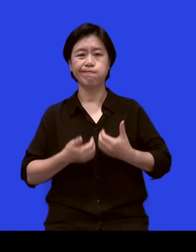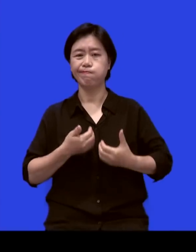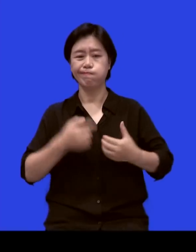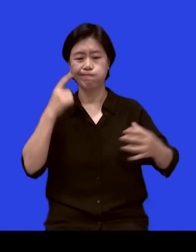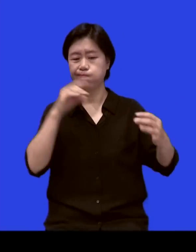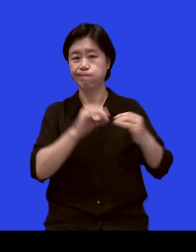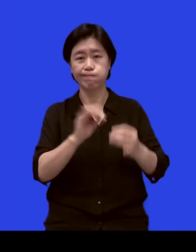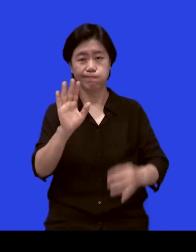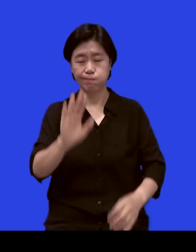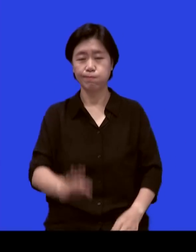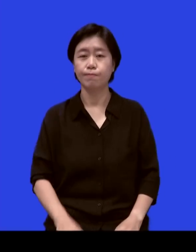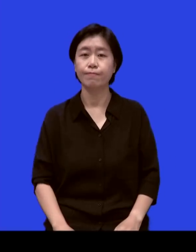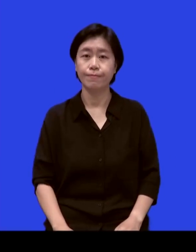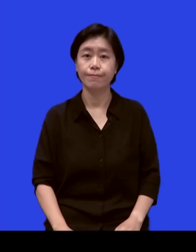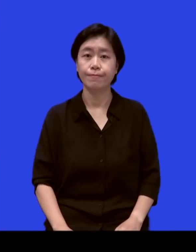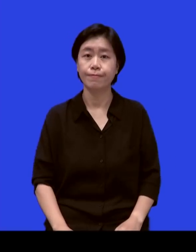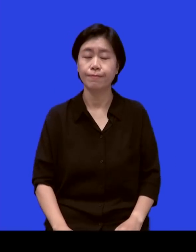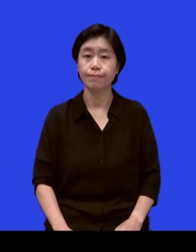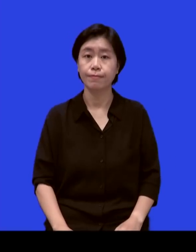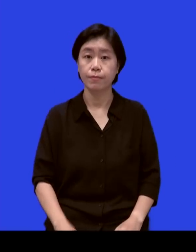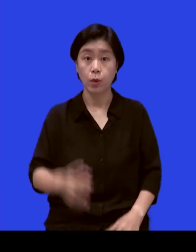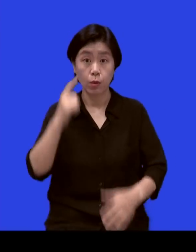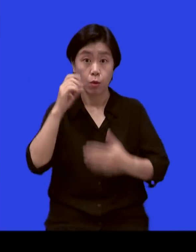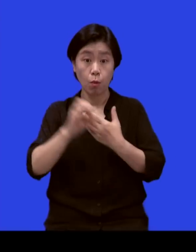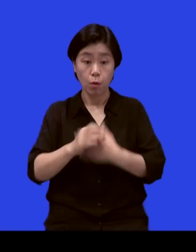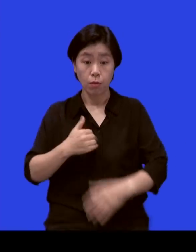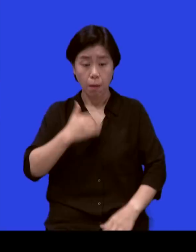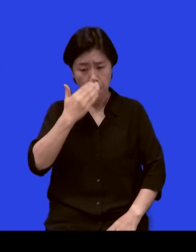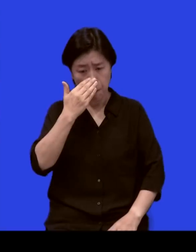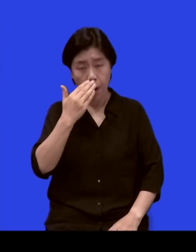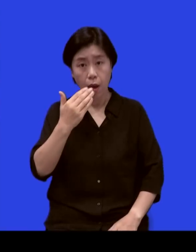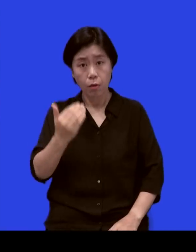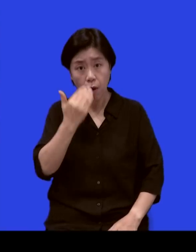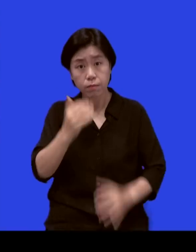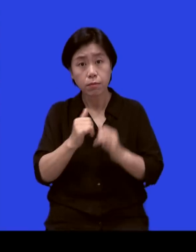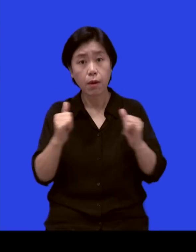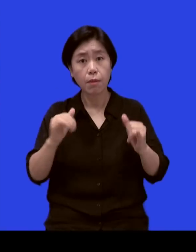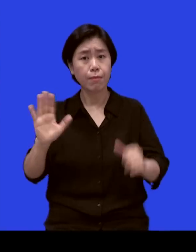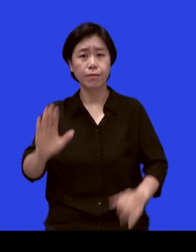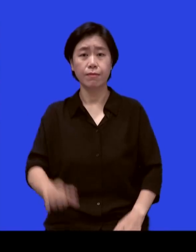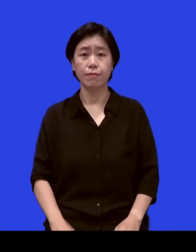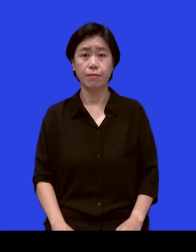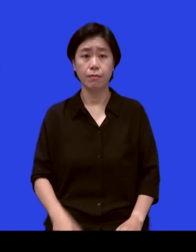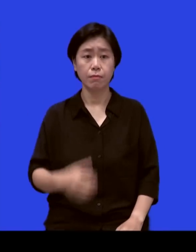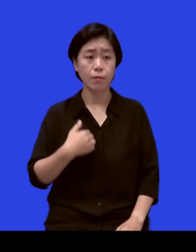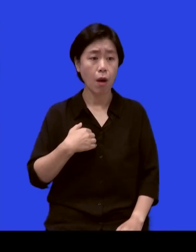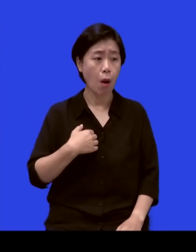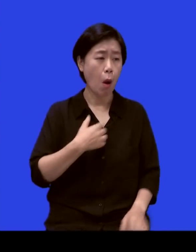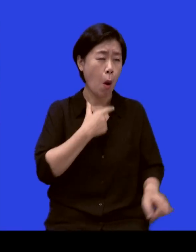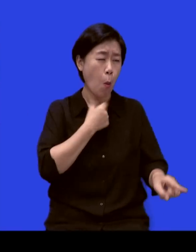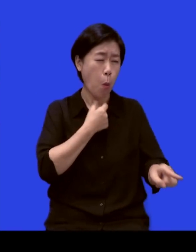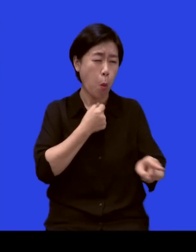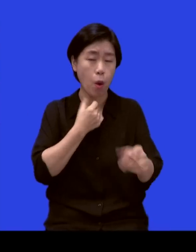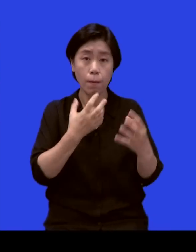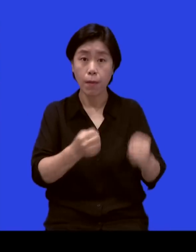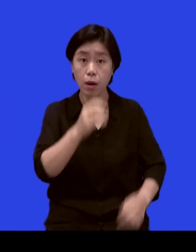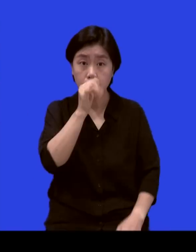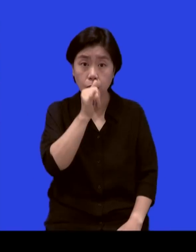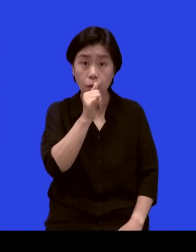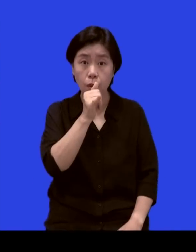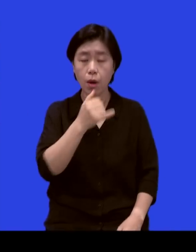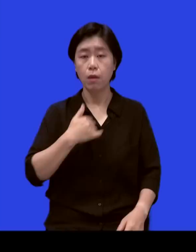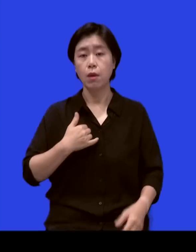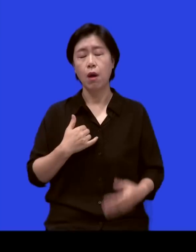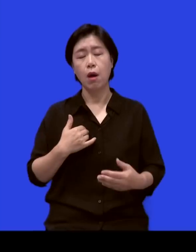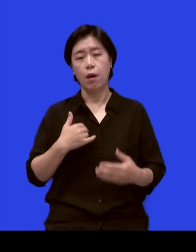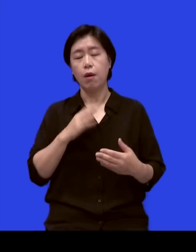공감이 안 되는 거예요. 네네. 왜냐하면 저는 경건한 사람도 아니고 제가 하고 싶은 일들이 너무 많고 또 쉬고